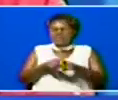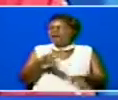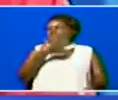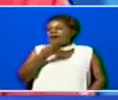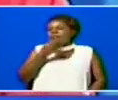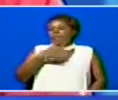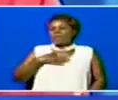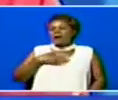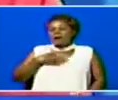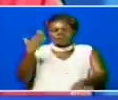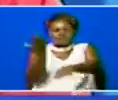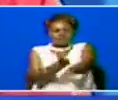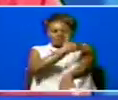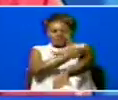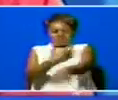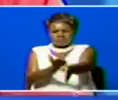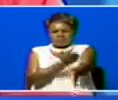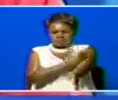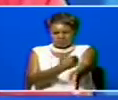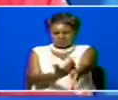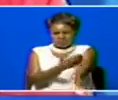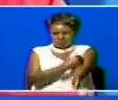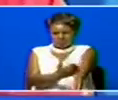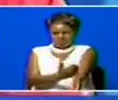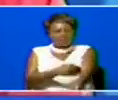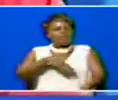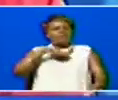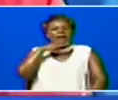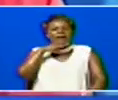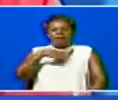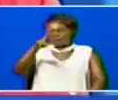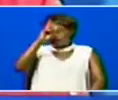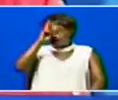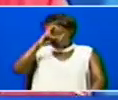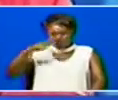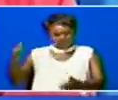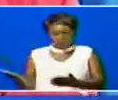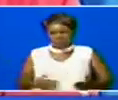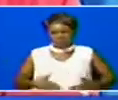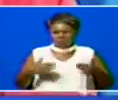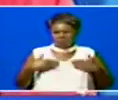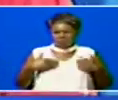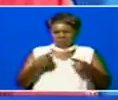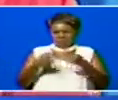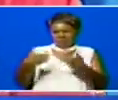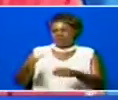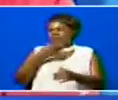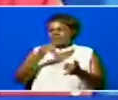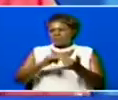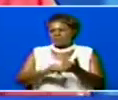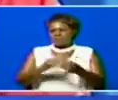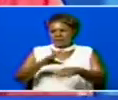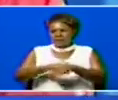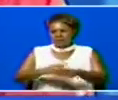yangu, wakakatakata brother yangu into pieces. Akakufa, polisi wakakuja wakamchukua. Mimi nikatoka kwa mume wangu nikaenda nikachukua